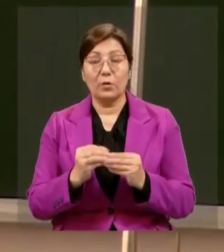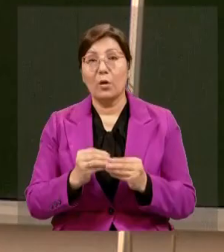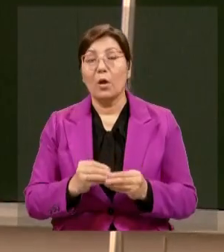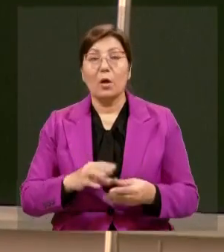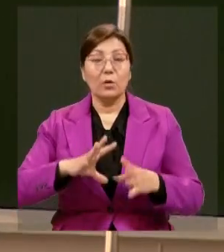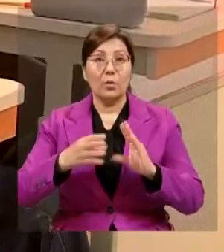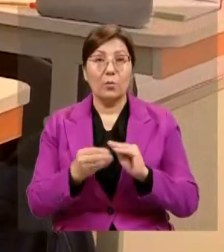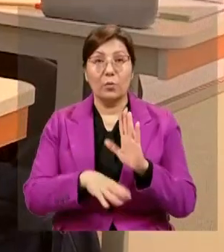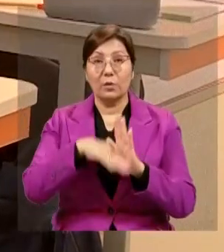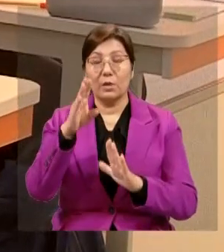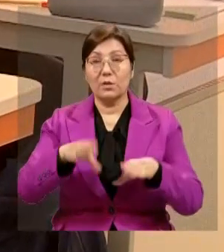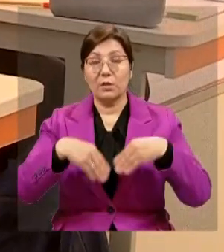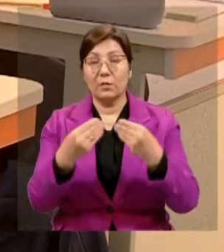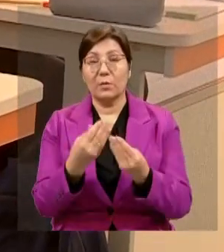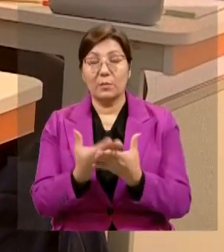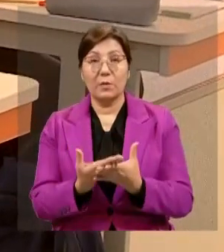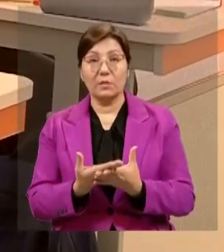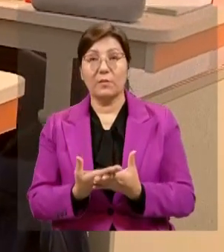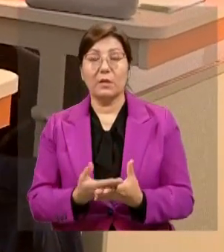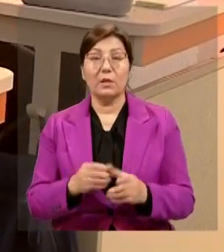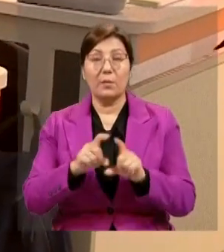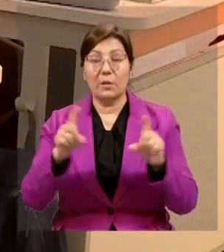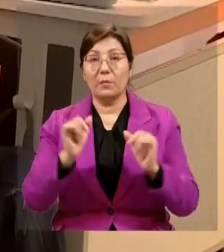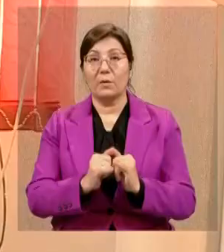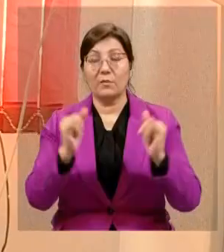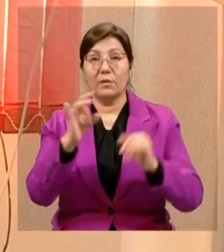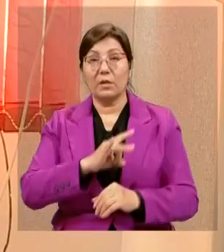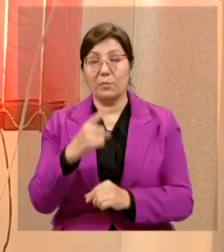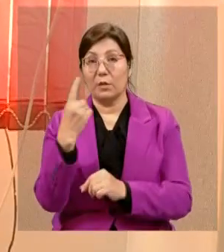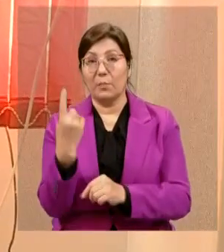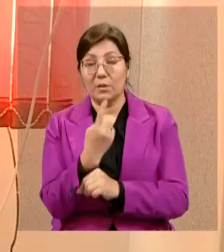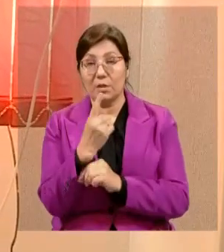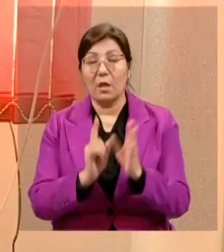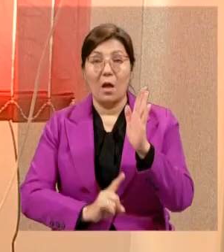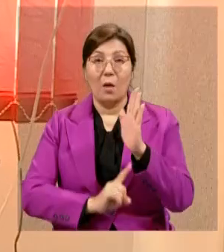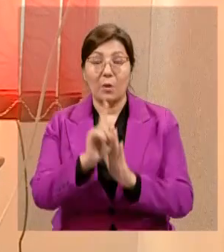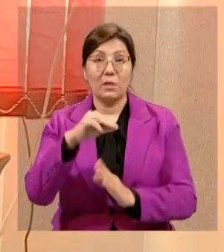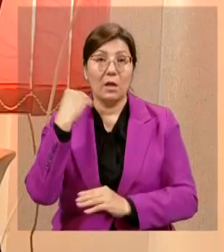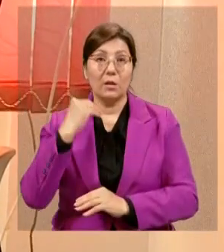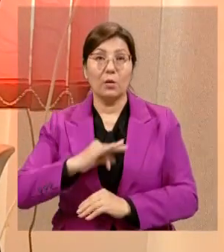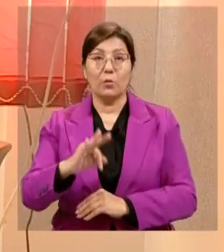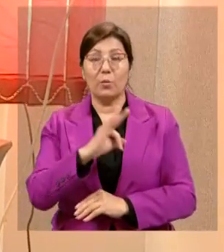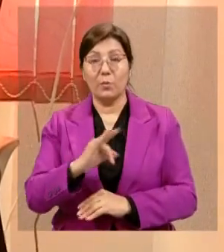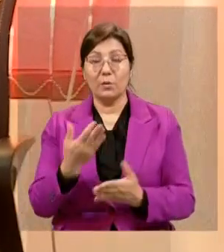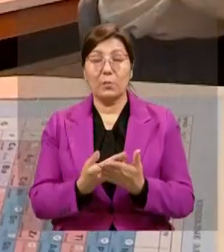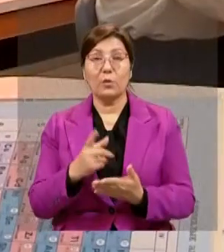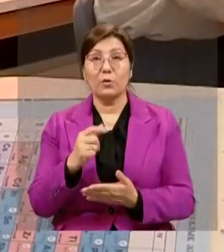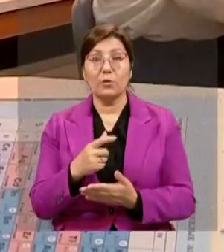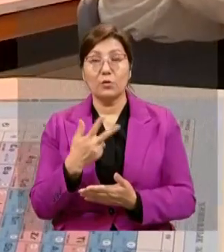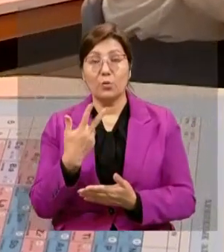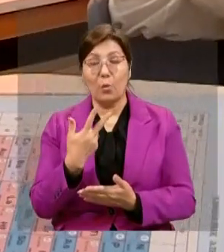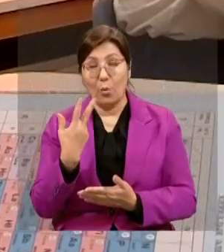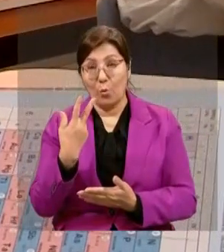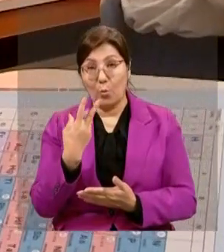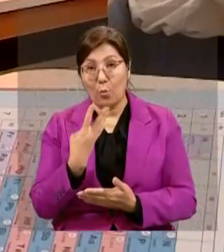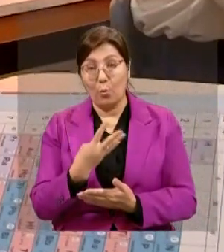берді дейді мамандар. Шағын жинақты мектептердің әлеуетін көтеруді республикада алғаш болып ұсынғанда Ақтөбе облысы. Бұл үшін 134 мектеп